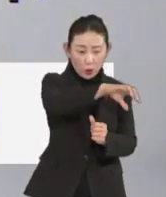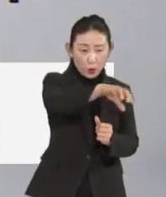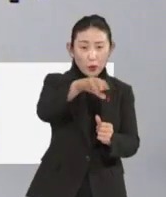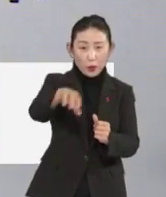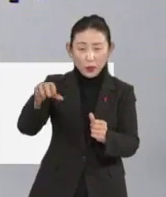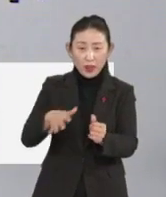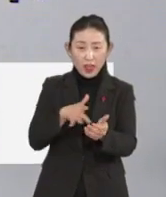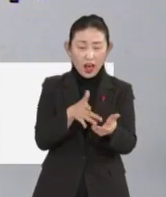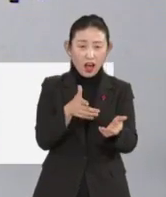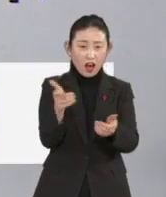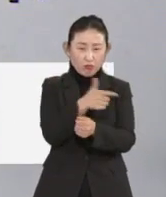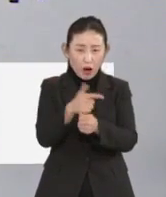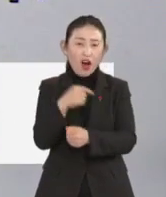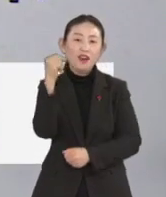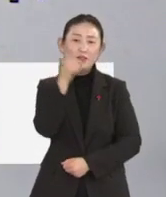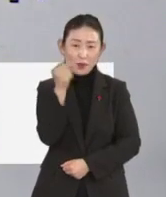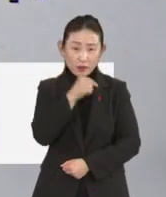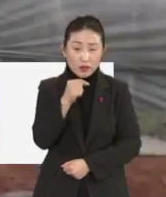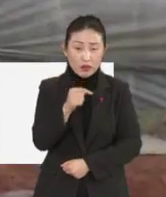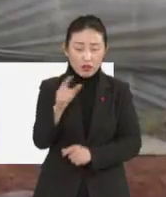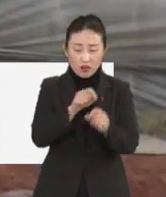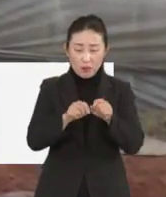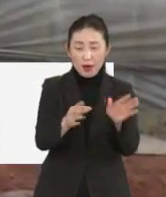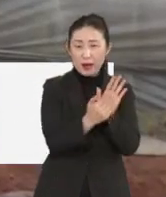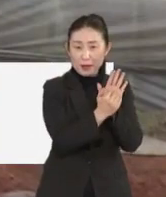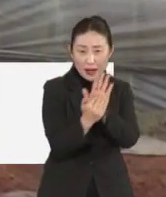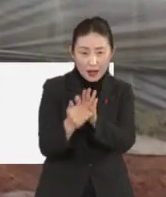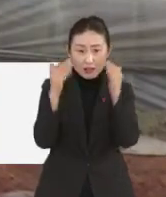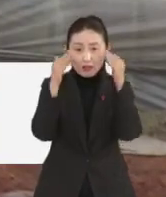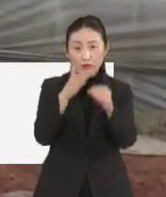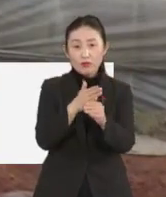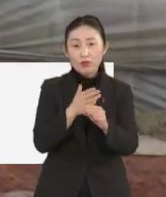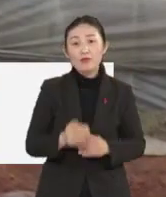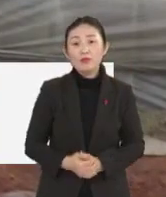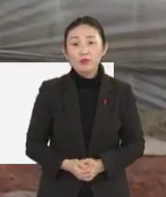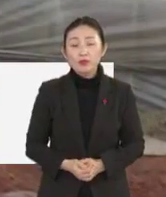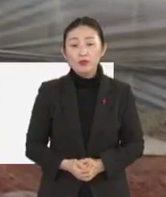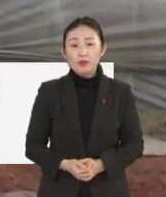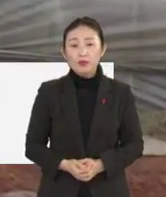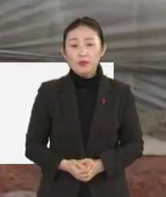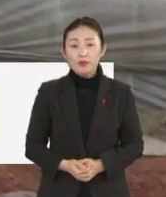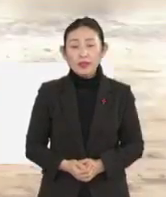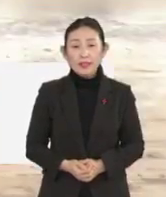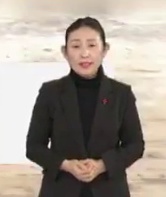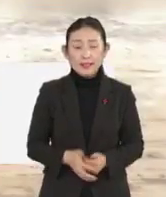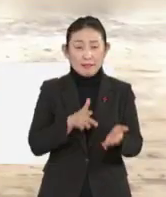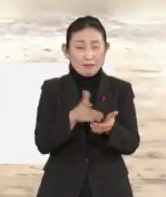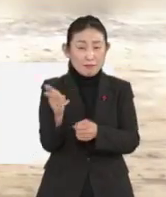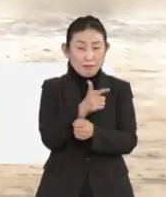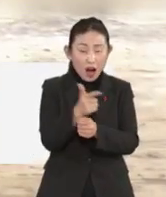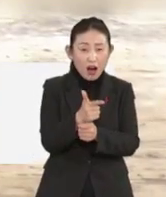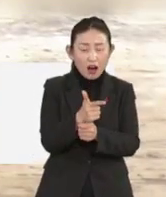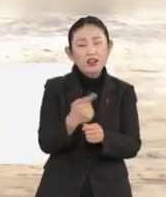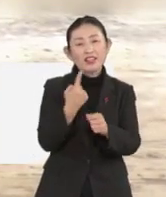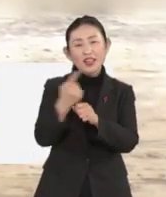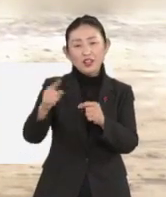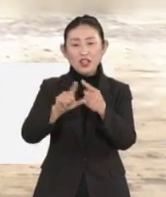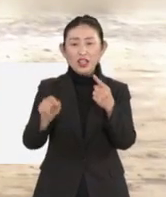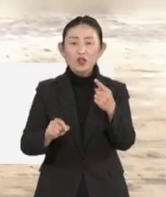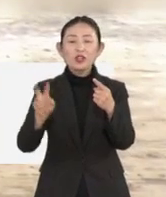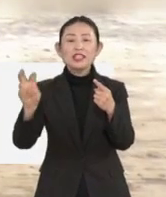중심으로 방역을 강화하는 등 추가 확산방지에 주력하고 있습니다 이에 따라 일제 집중 소독기간도 내년